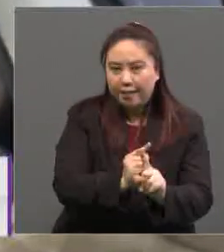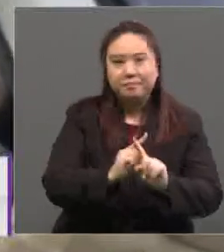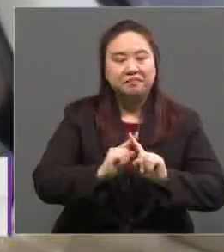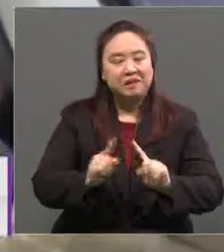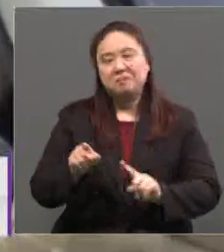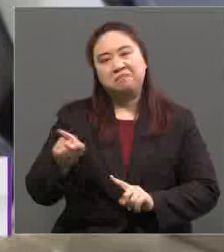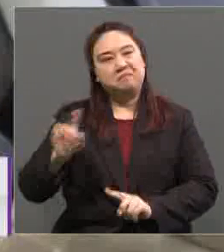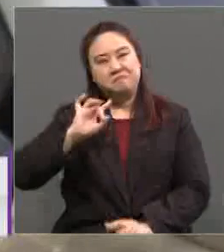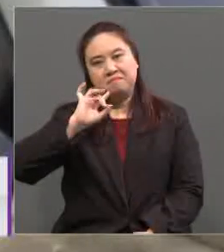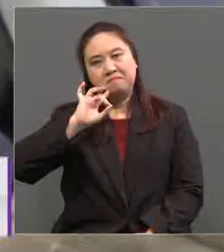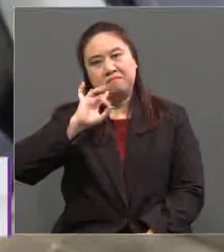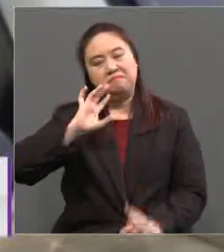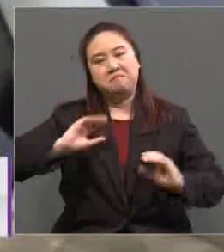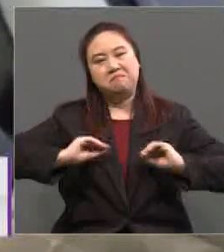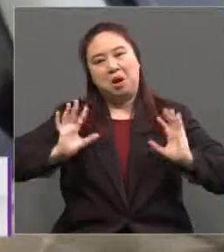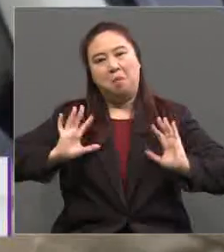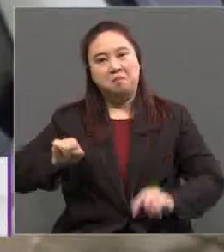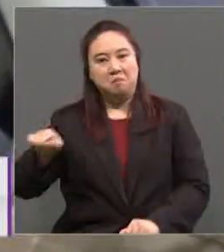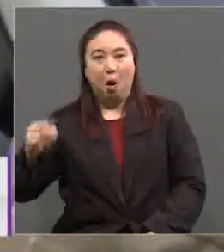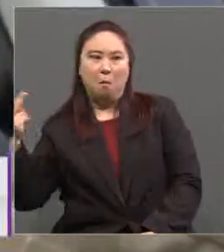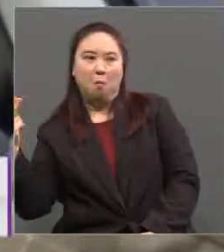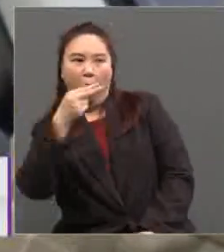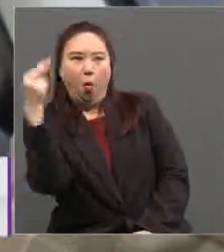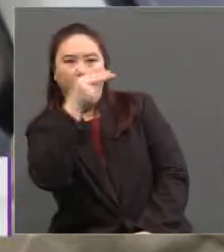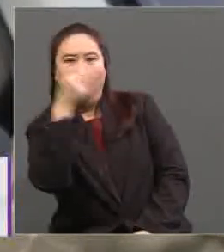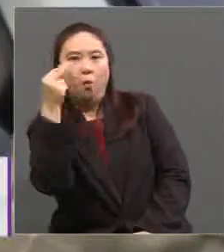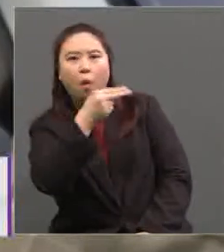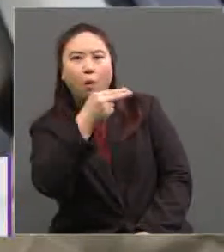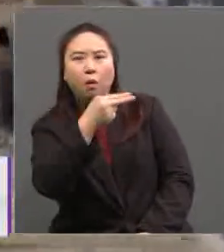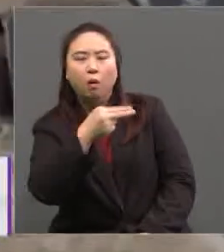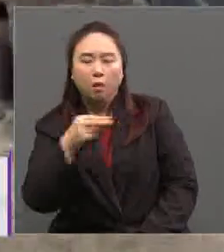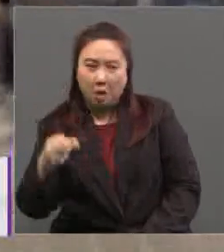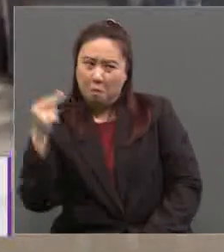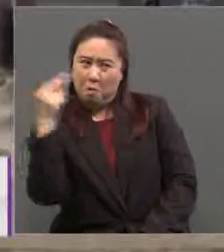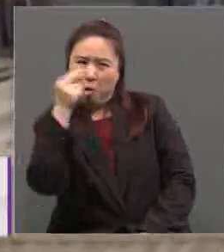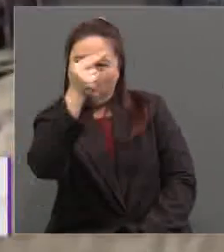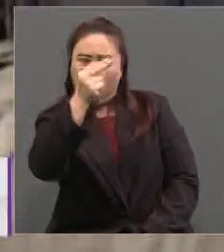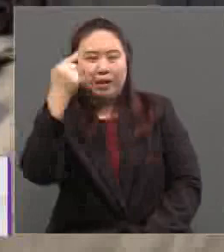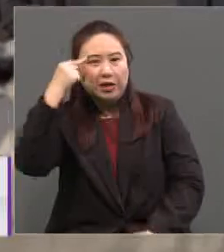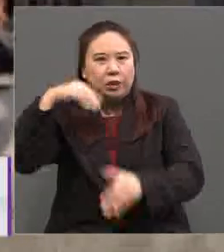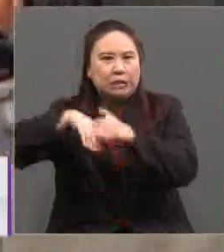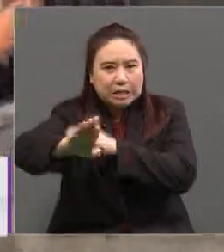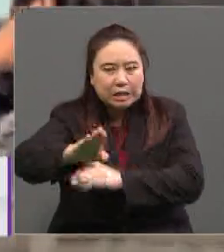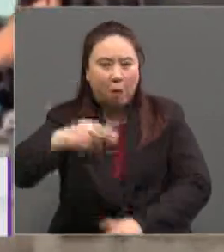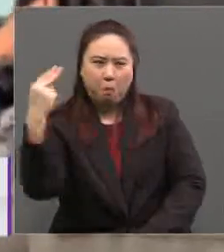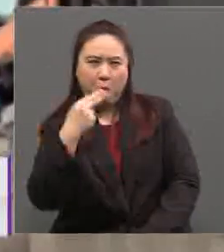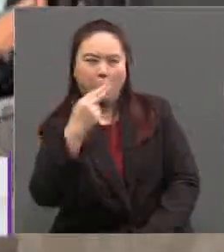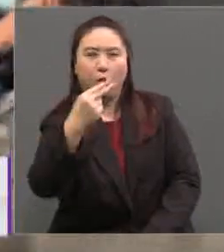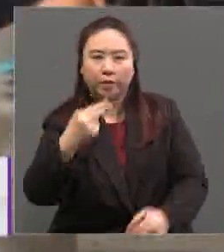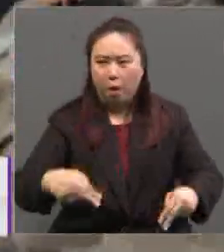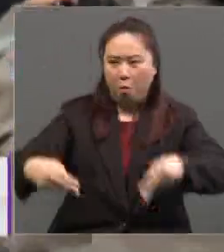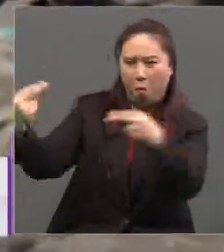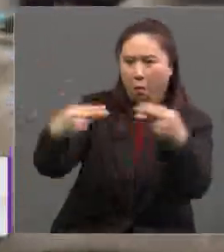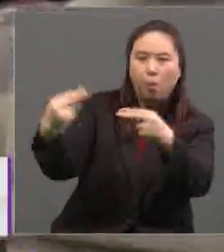าก็ไม่เป็นผลคนร้ายเนี่ยกลับใช้อาวุธปืนยิงเข้าใส่เจ้าหน้าที่เพื่อเปิดทางหวังจะหลบหนีจึงเกิดการยิ